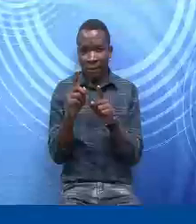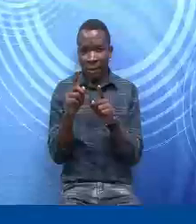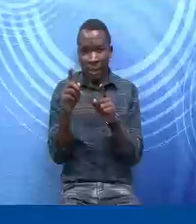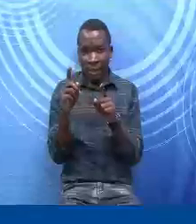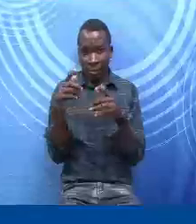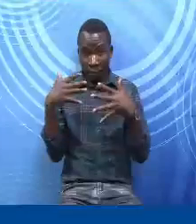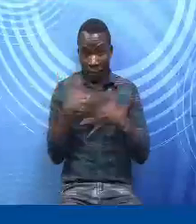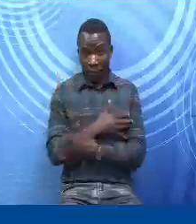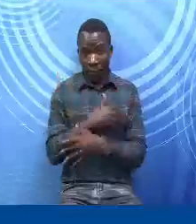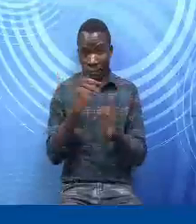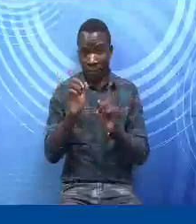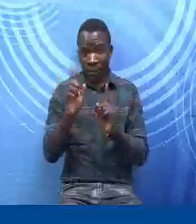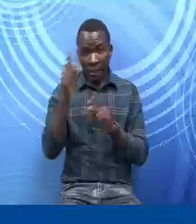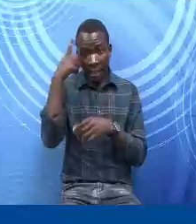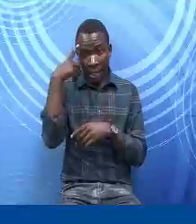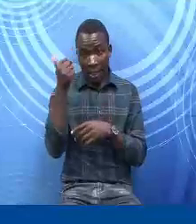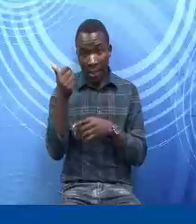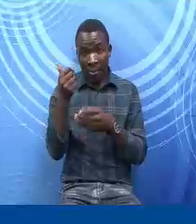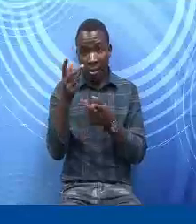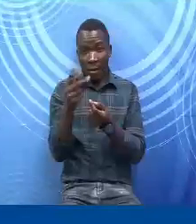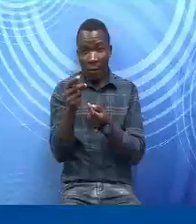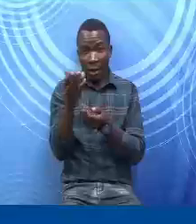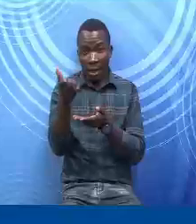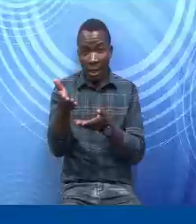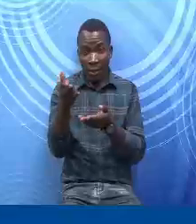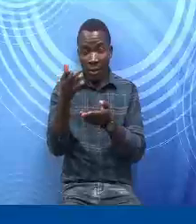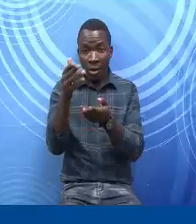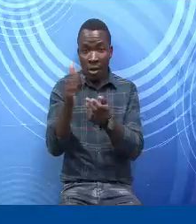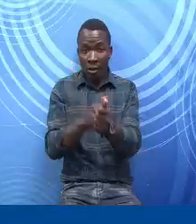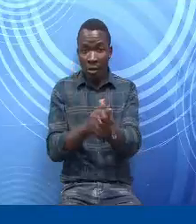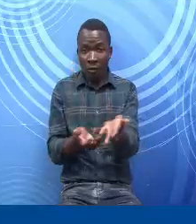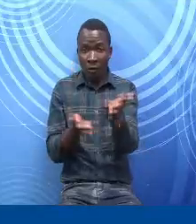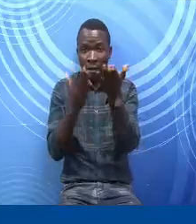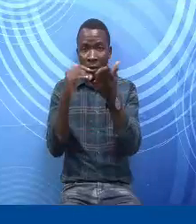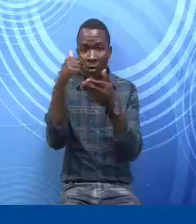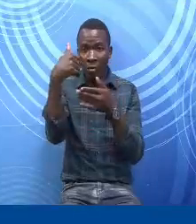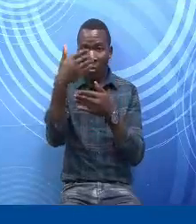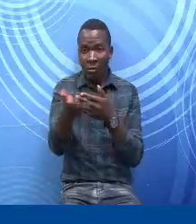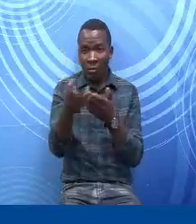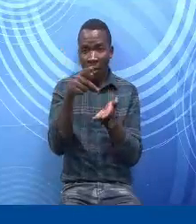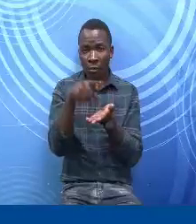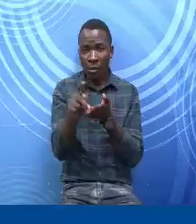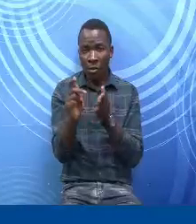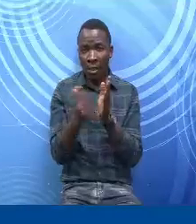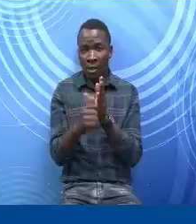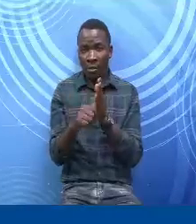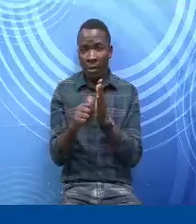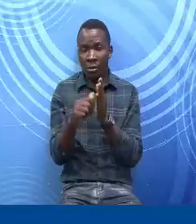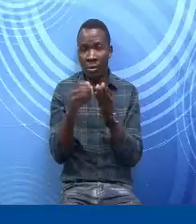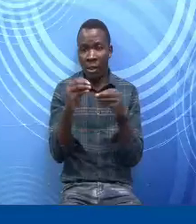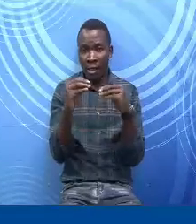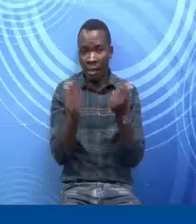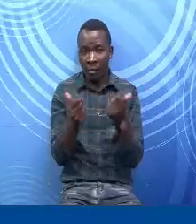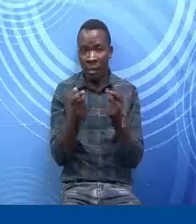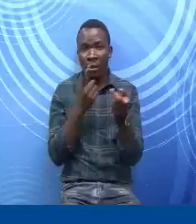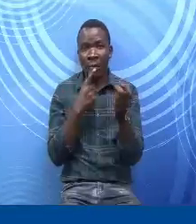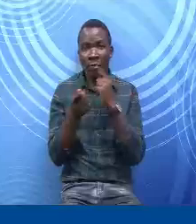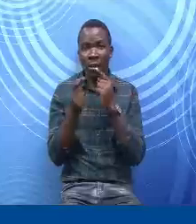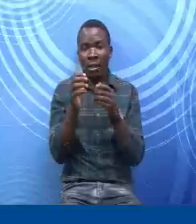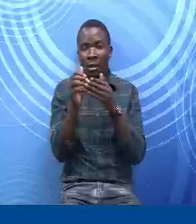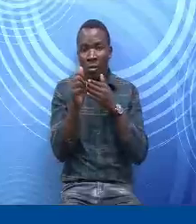nari nzi ko ayo mafaranga yiriwe ngo twaza gukurikirana basa kwishyura kugira ngo ikibazo kive mu nzira. Turavuga n'ubuyobozi bw'ikigo ndetse